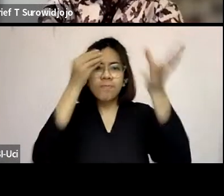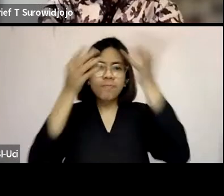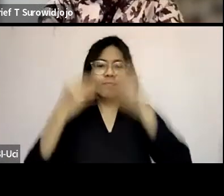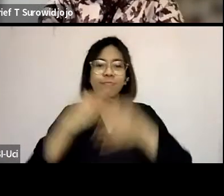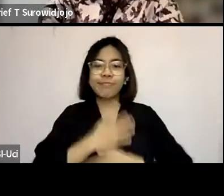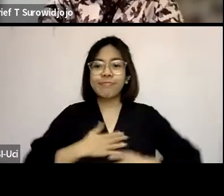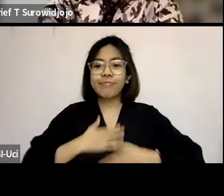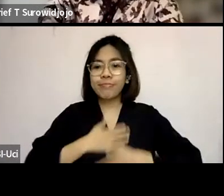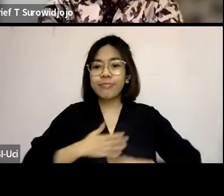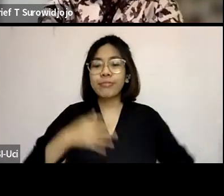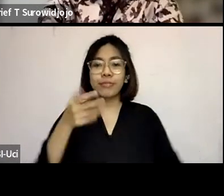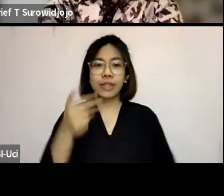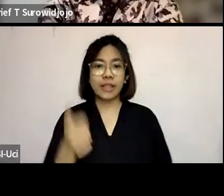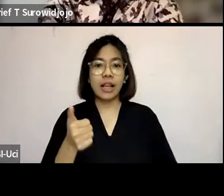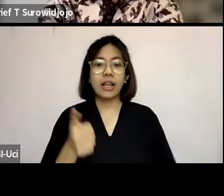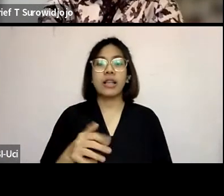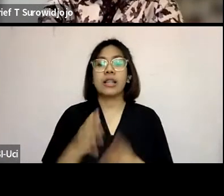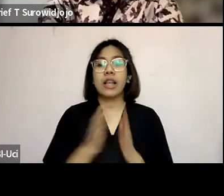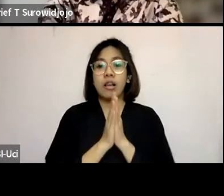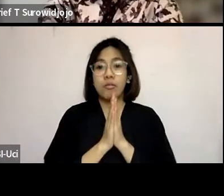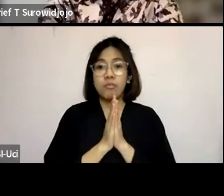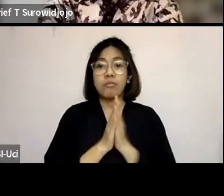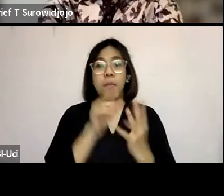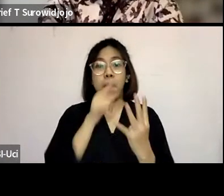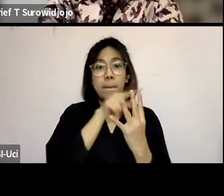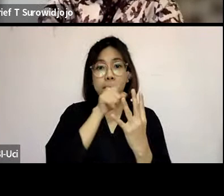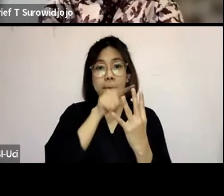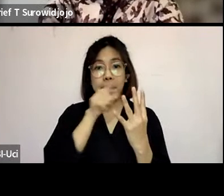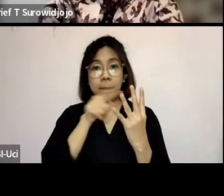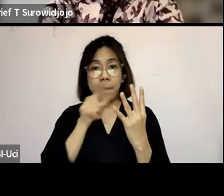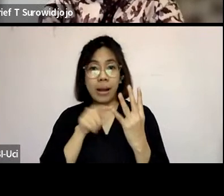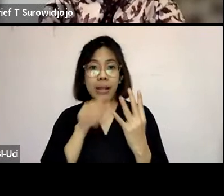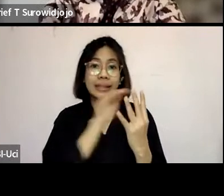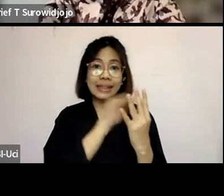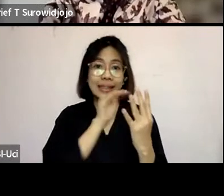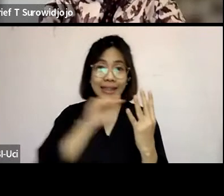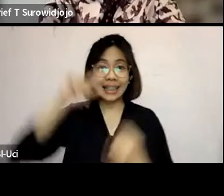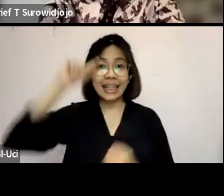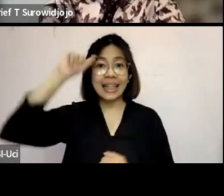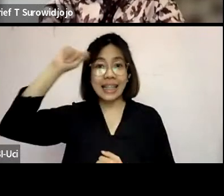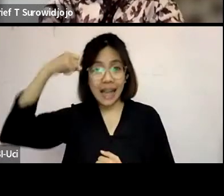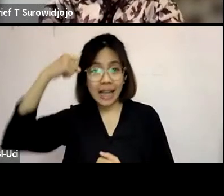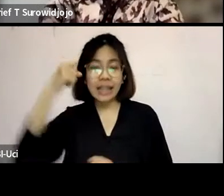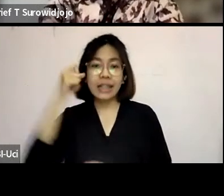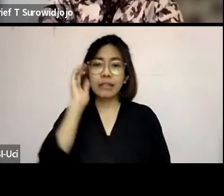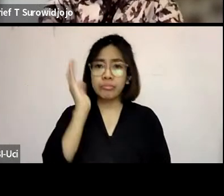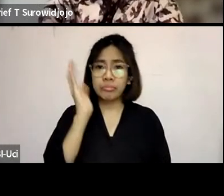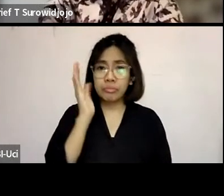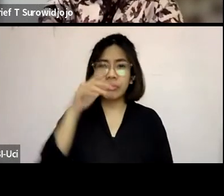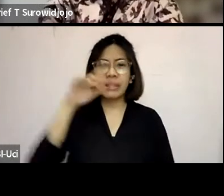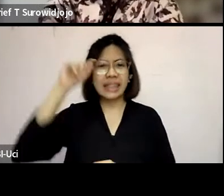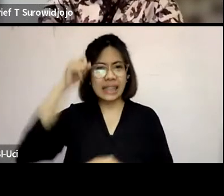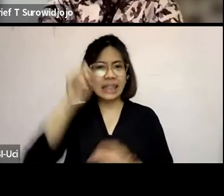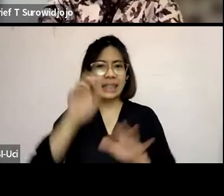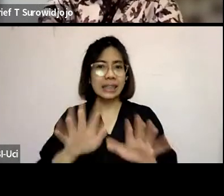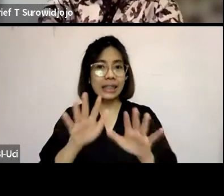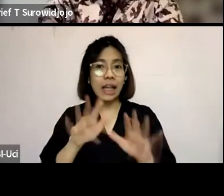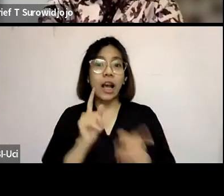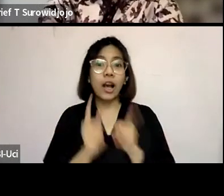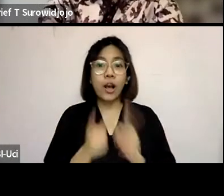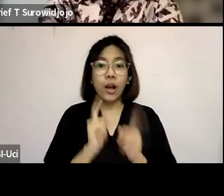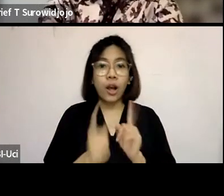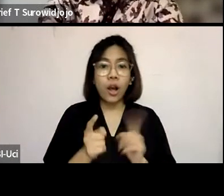Untuk itu saya perlu mengingatkan kepada kita semua terutama pernah sumber agar nanti ketika